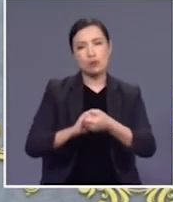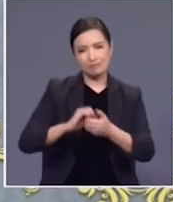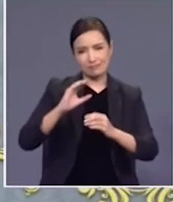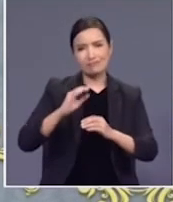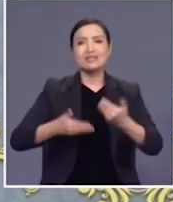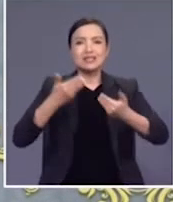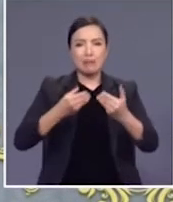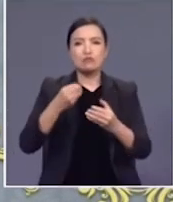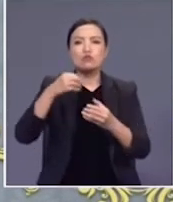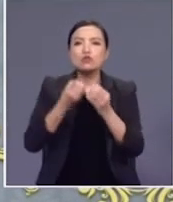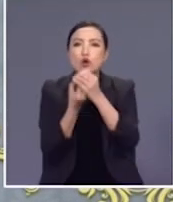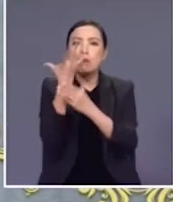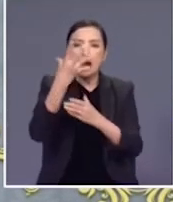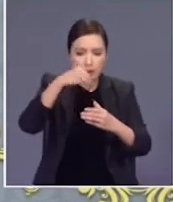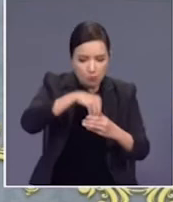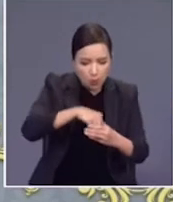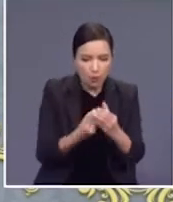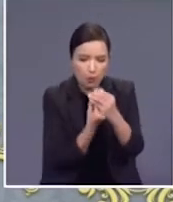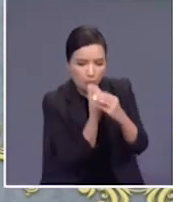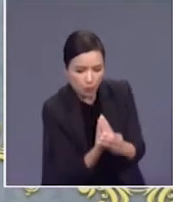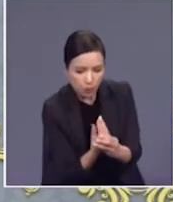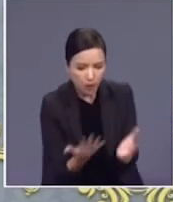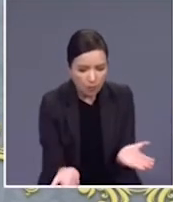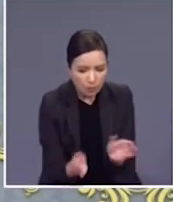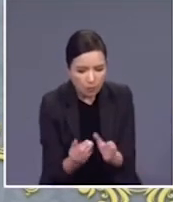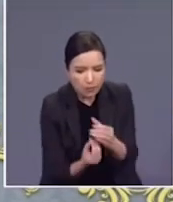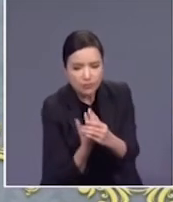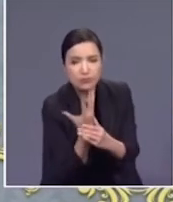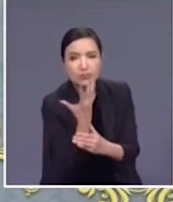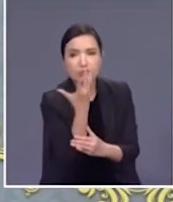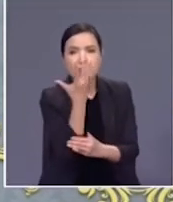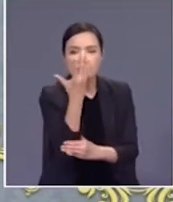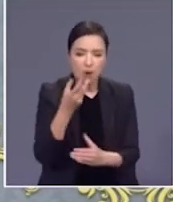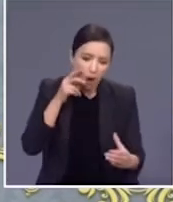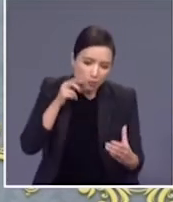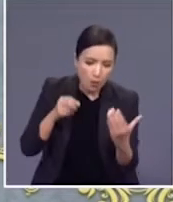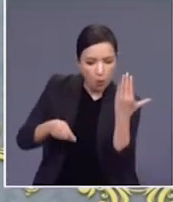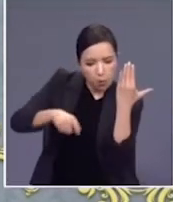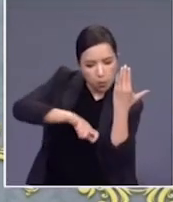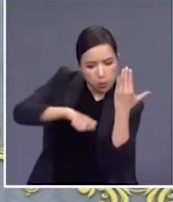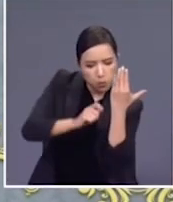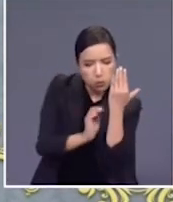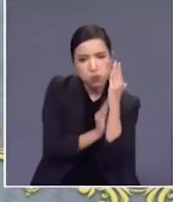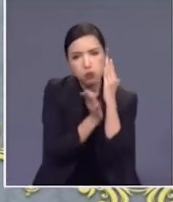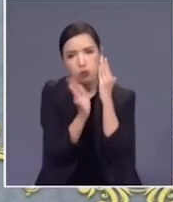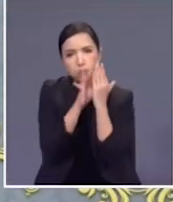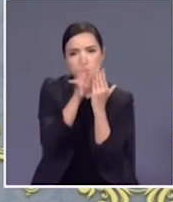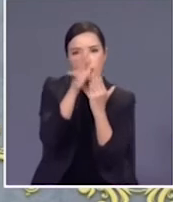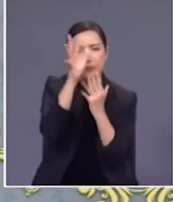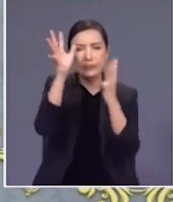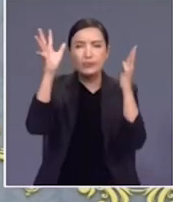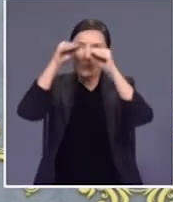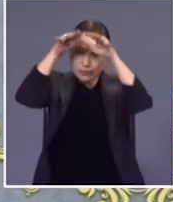ได้ภาคภูมิใจนะครับในการที่รดน้ำพรวนดินบำรุงรักษาดูแลต้นไม้ของท่านให้แต่ตัวอย่างมั่นคงแต่กิ่งก้านสาขาให้ความร่ม